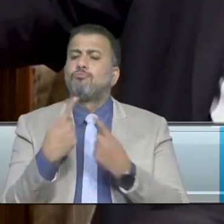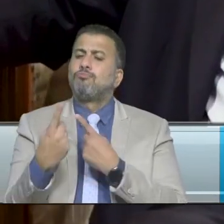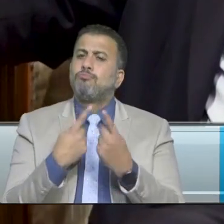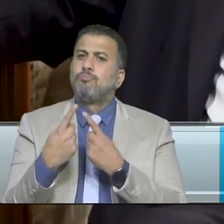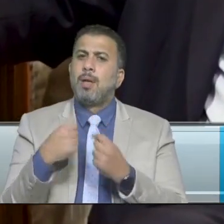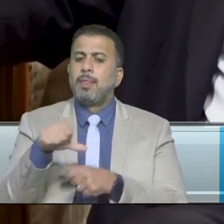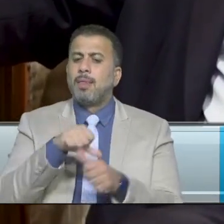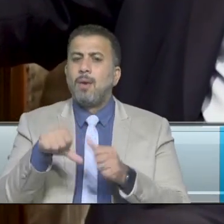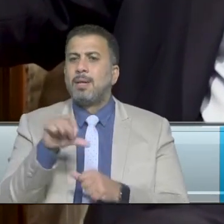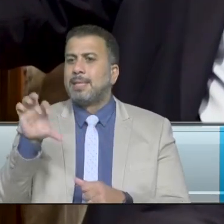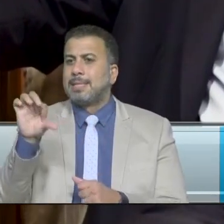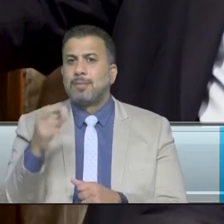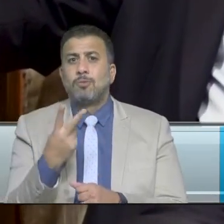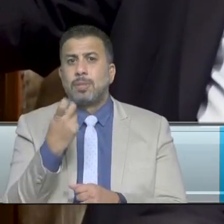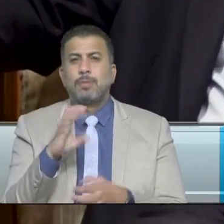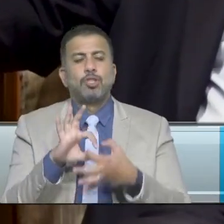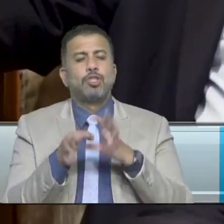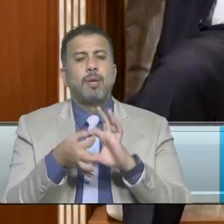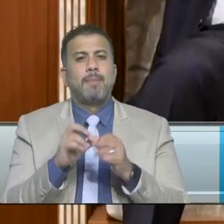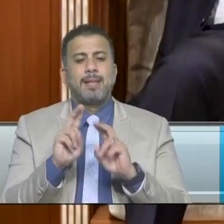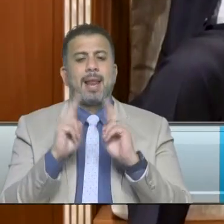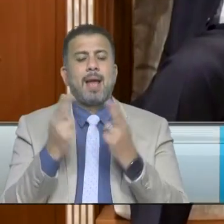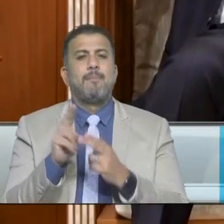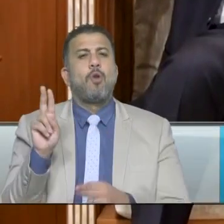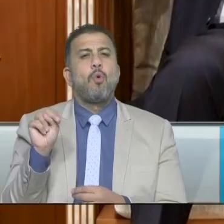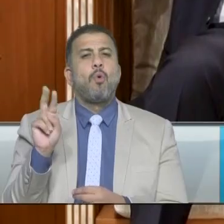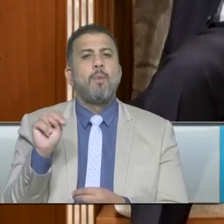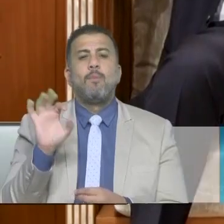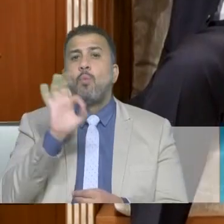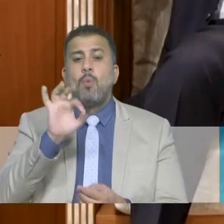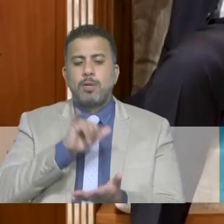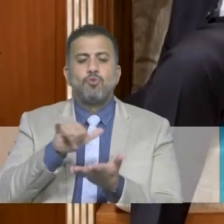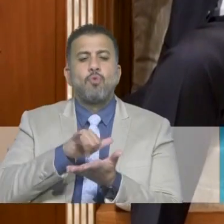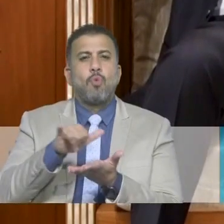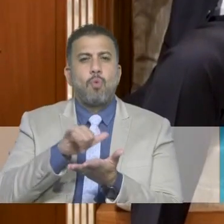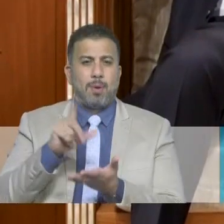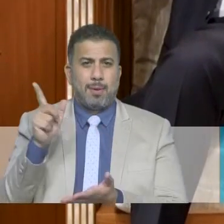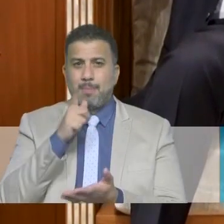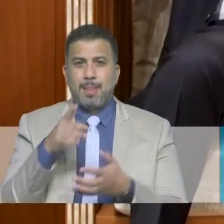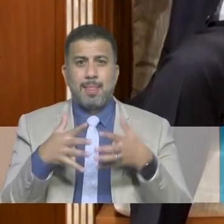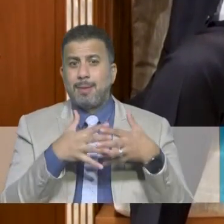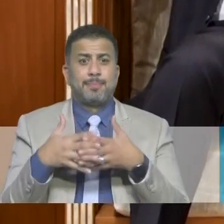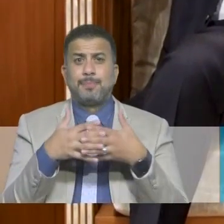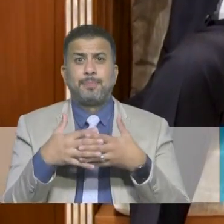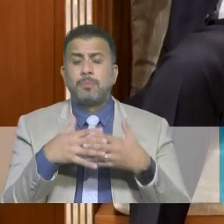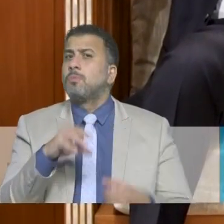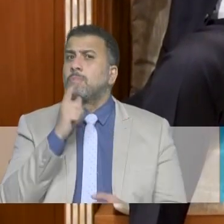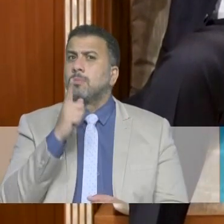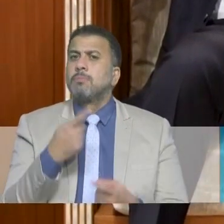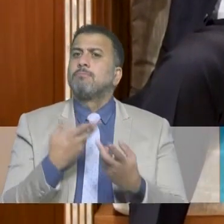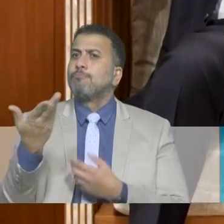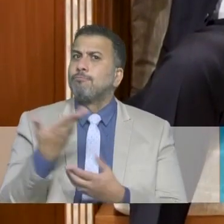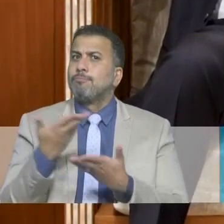الدوره ال9 للجمعيه العامه للامم المتحده في نيويورك وجرى خلال اللقاء بحث العلاقات